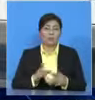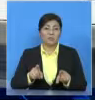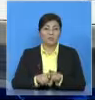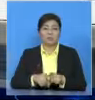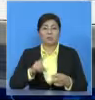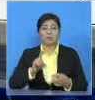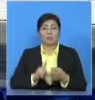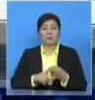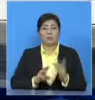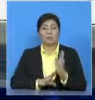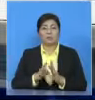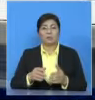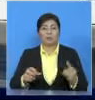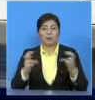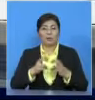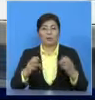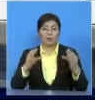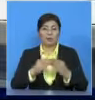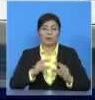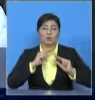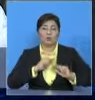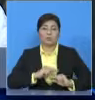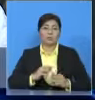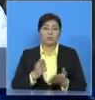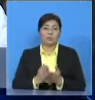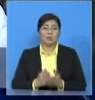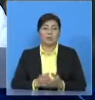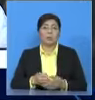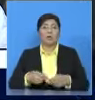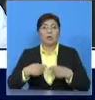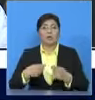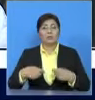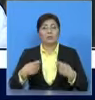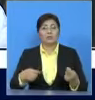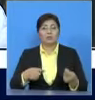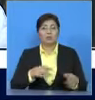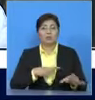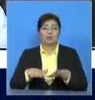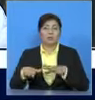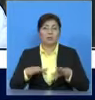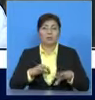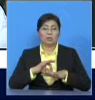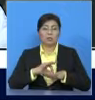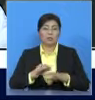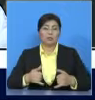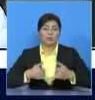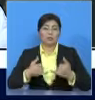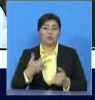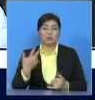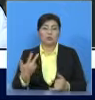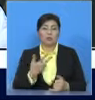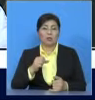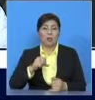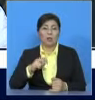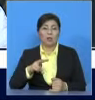ауру ұшыққалы мобильді топтар белсенді жұмысқа кіріскен. Салтанатты шаралар өткізілген үшін 3 рет алтын